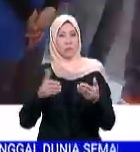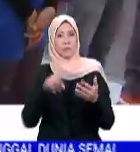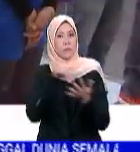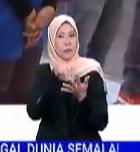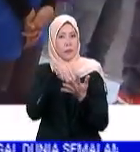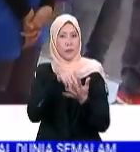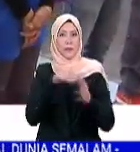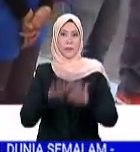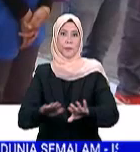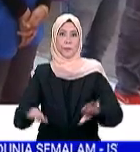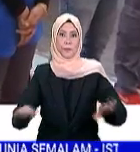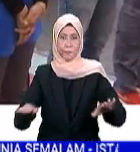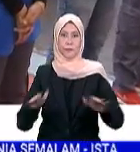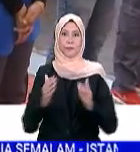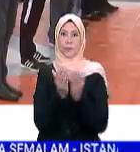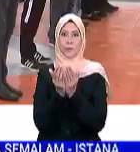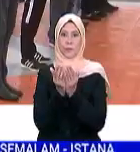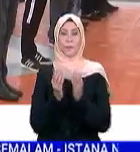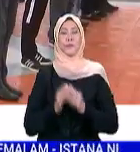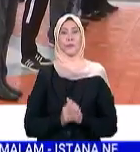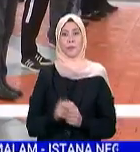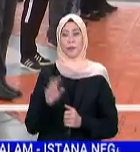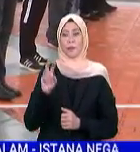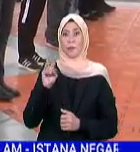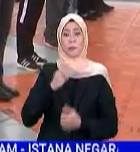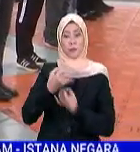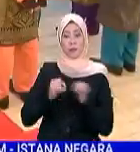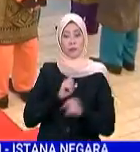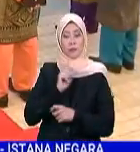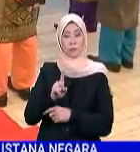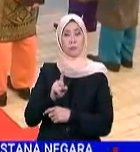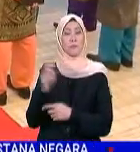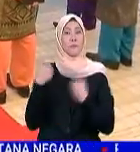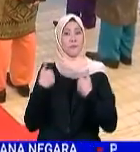sekolah. Ma'inj memperuntukkan